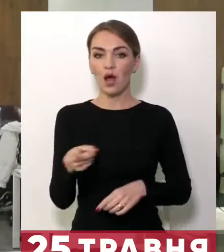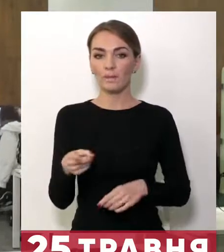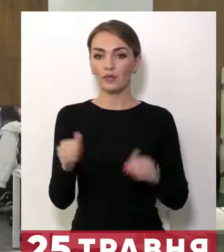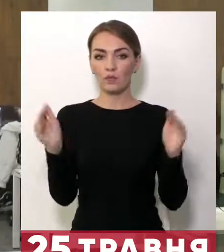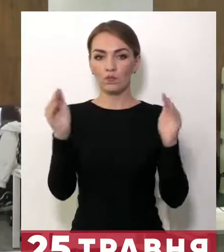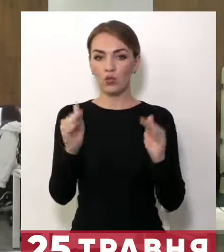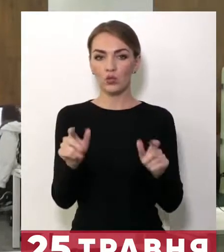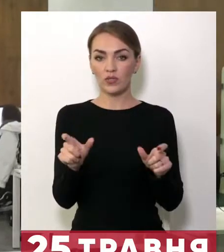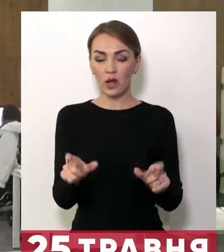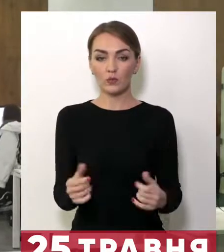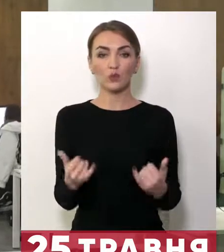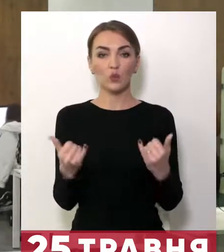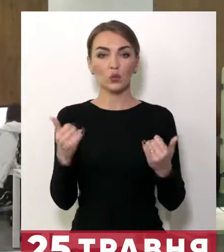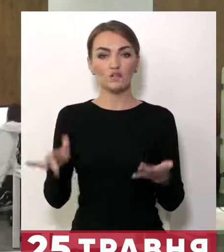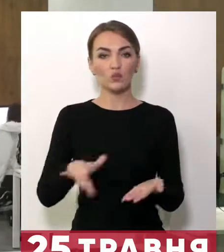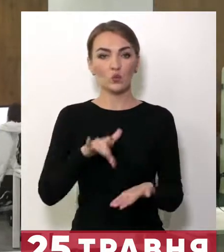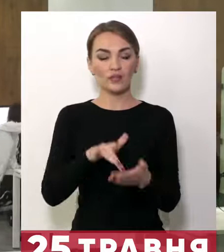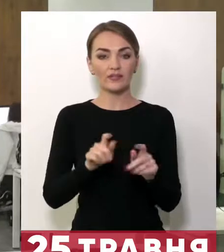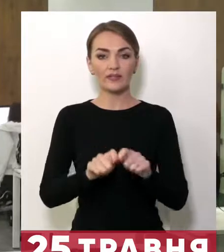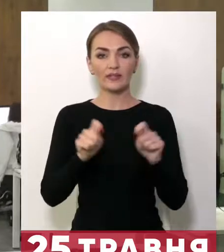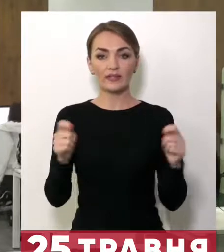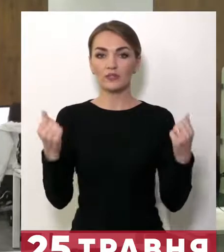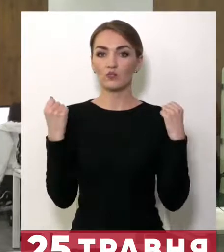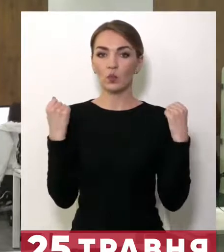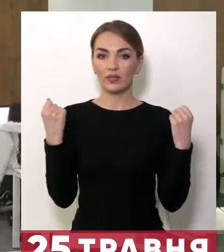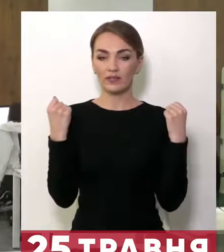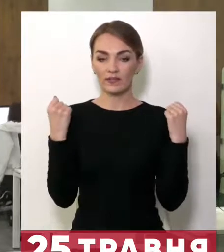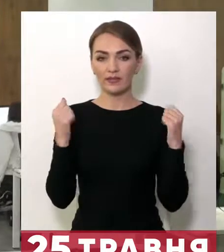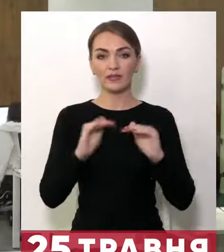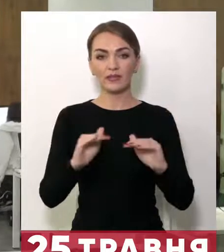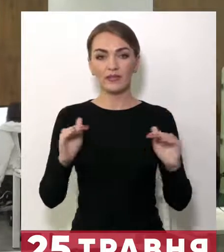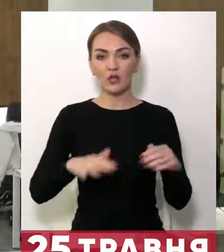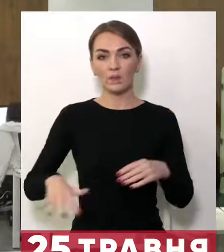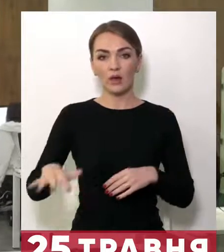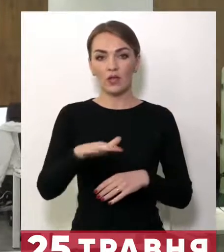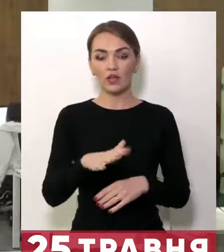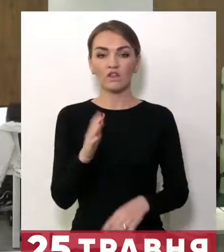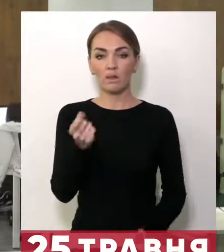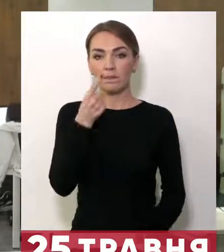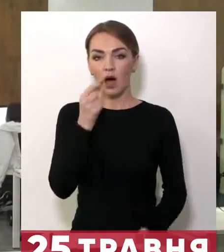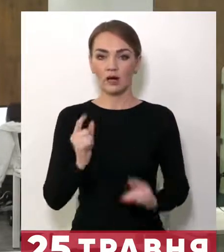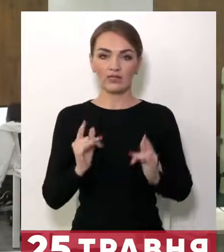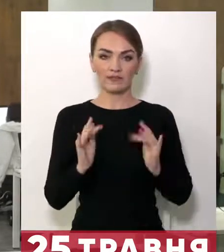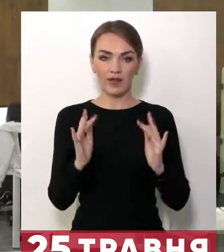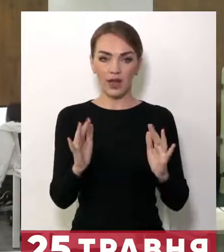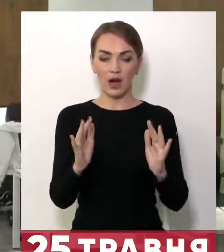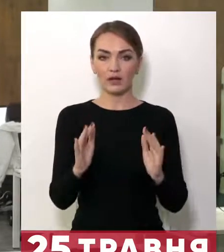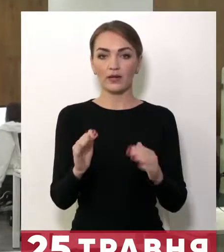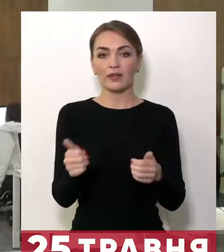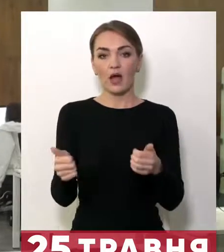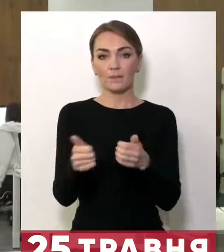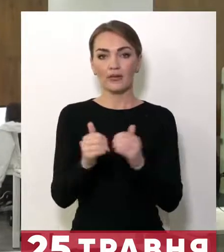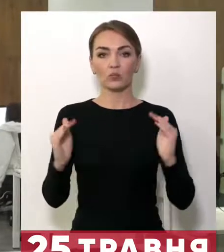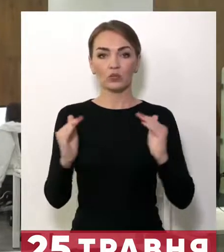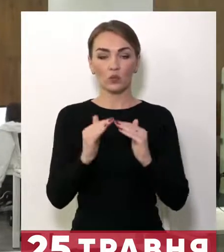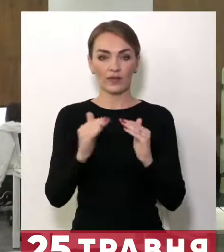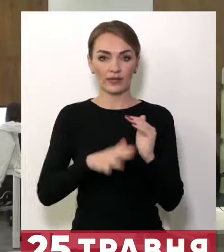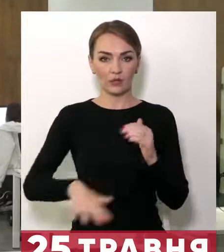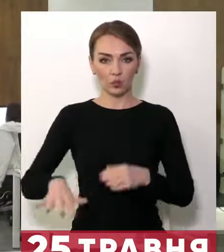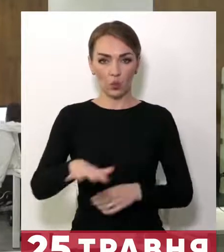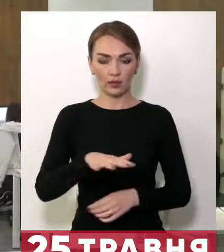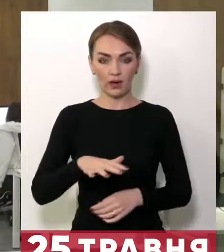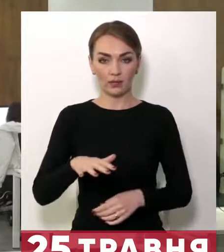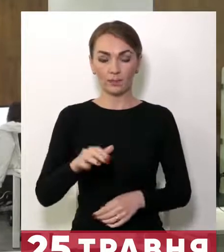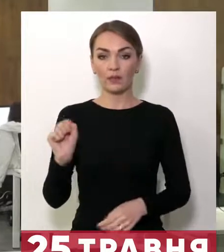послаблень сьогодні в столиці відкрили спортивні та дитячі майданчики у парках та скверах та на прибудинкових територіях.